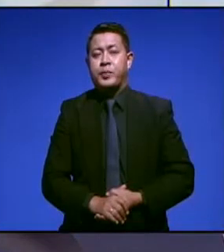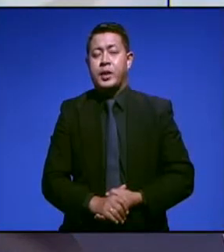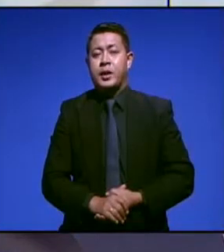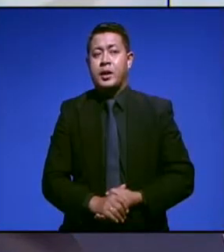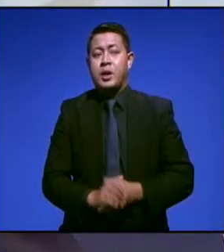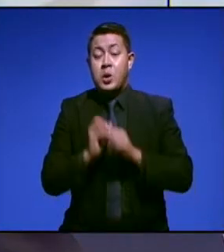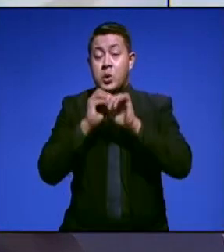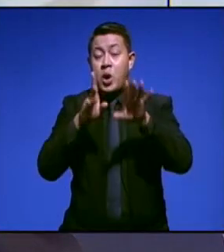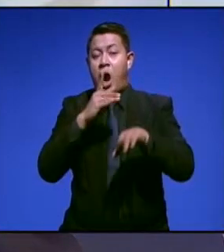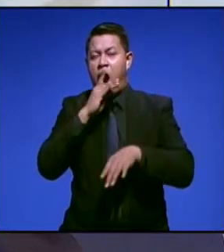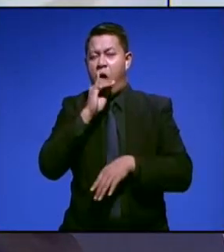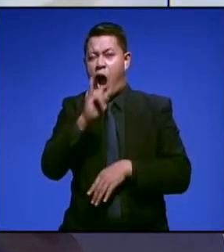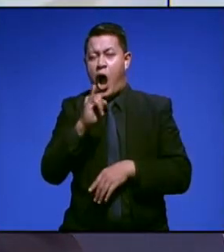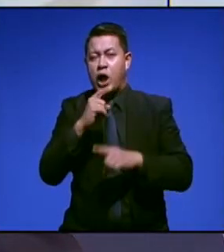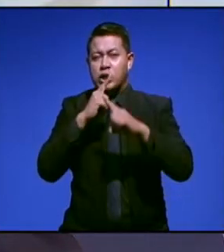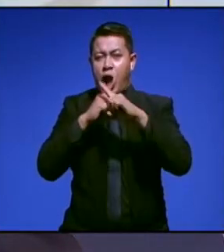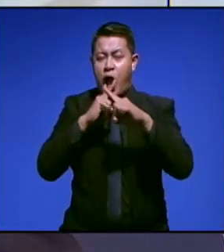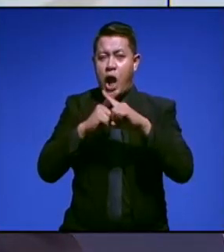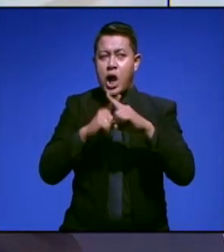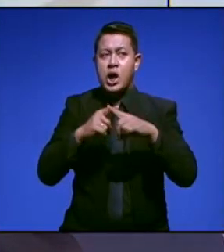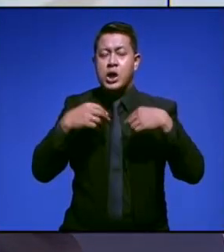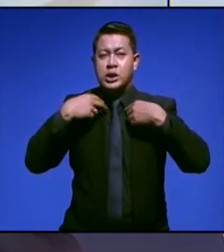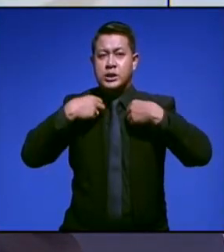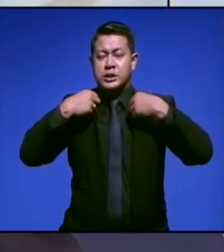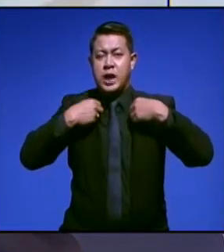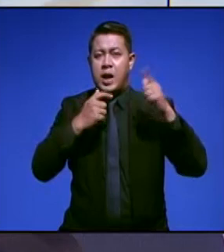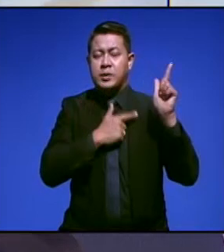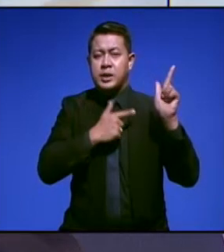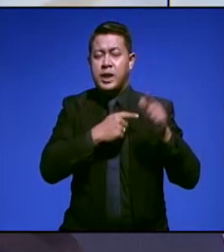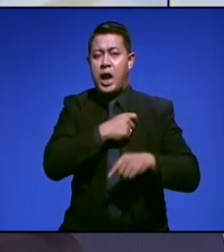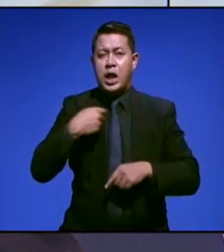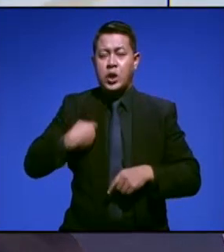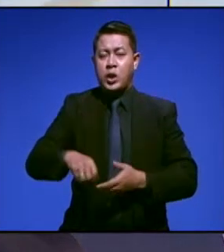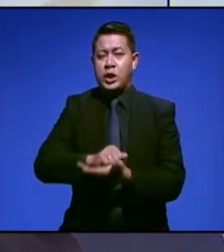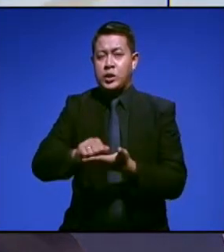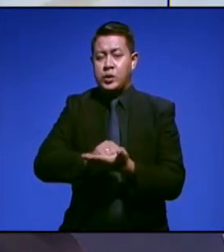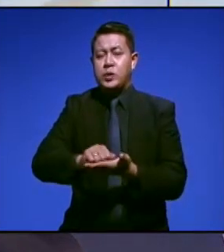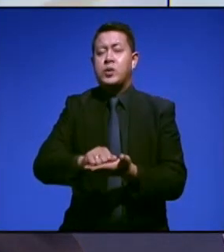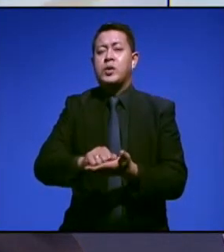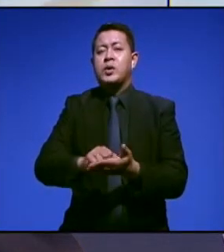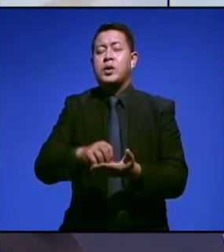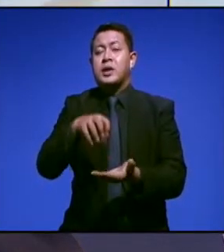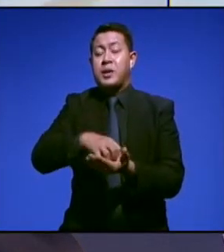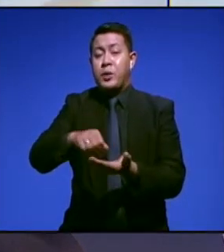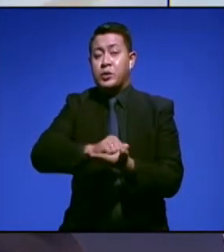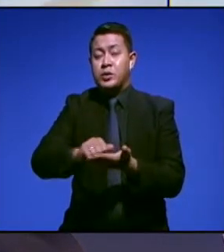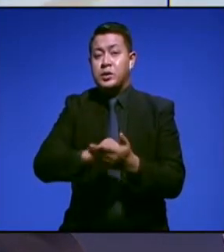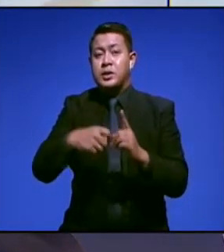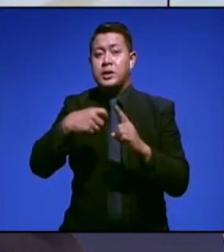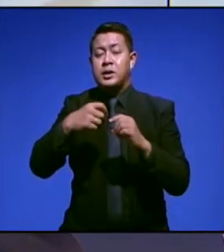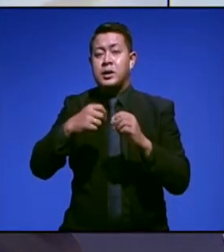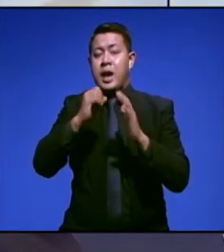Penyebar berita bohong atau hoax adanya puluhan seragam tentara Tiongkok dicuci di sebuah Binatu di Kelapa Gading, Jakarta